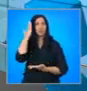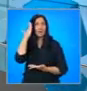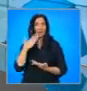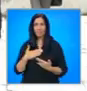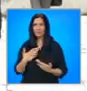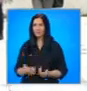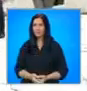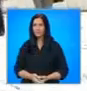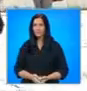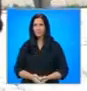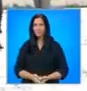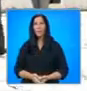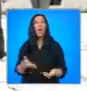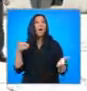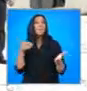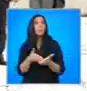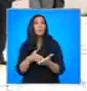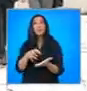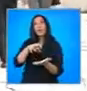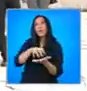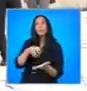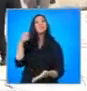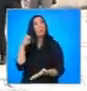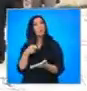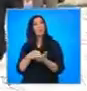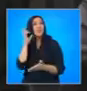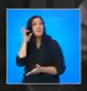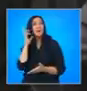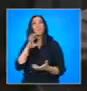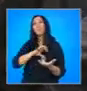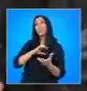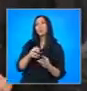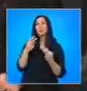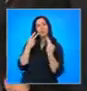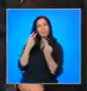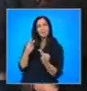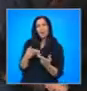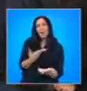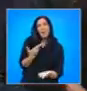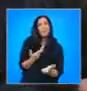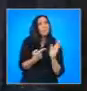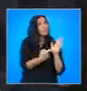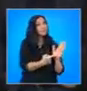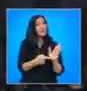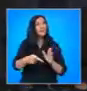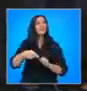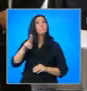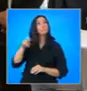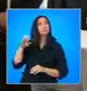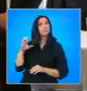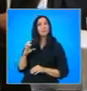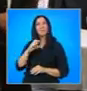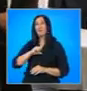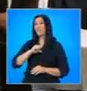ни. Мотивиран екип от утвърдени имена с политическа визия представи Движението за права и свободи